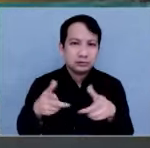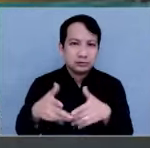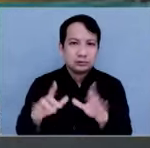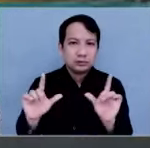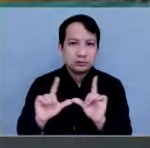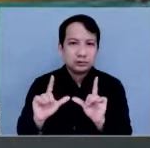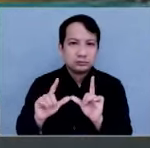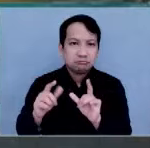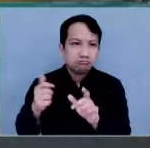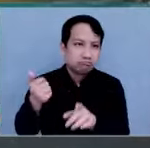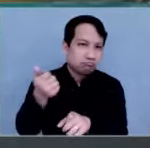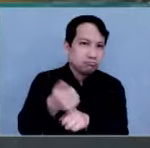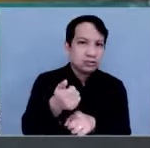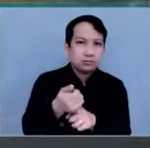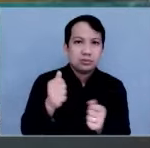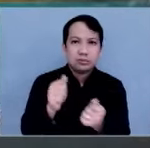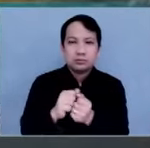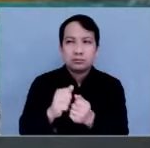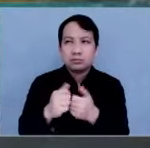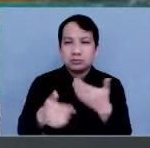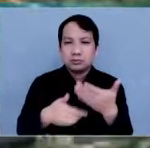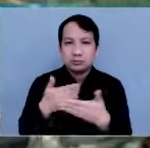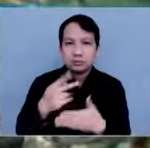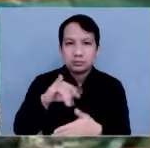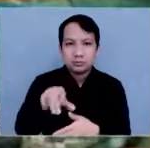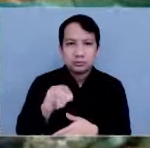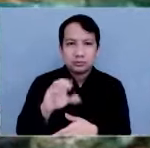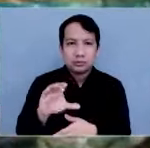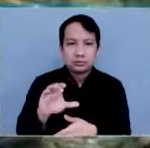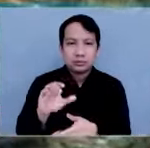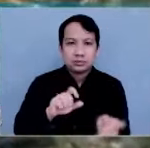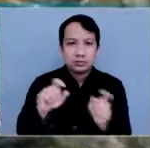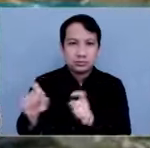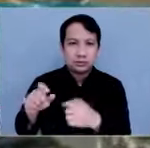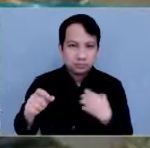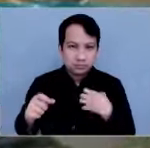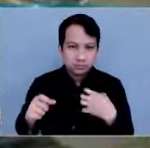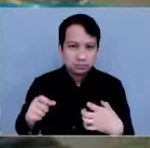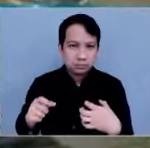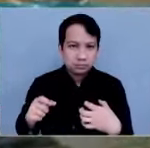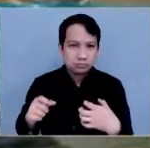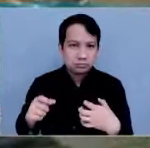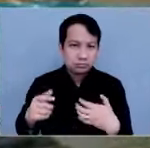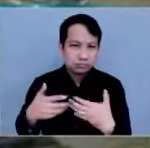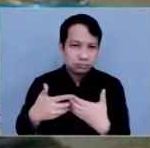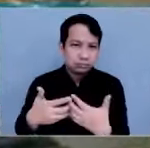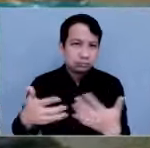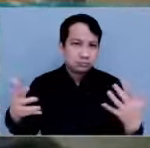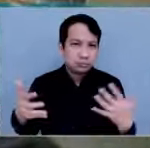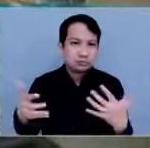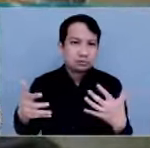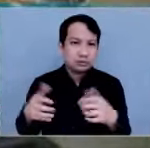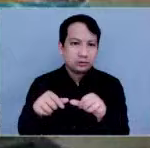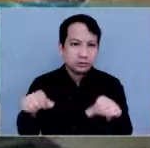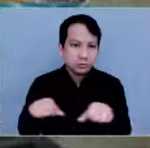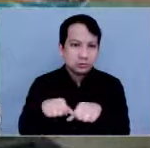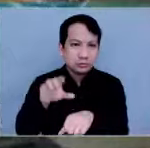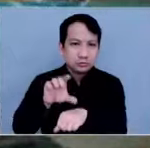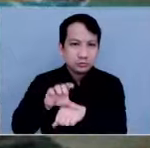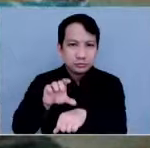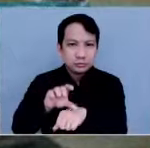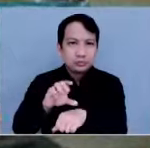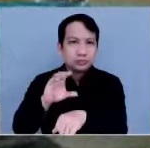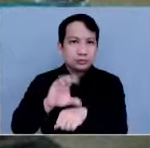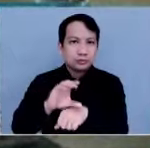i-convert yung KOJC property into a police garrison. Yung cathedral nasa